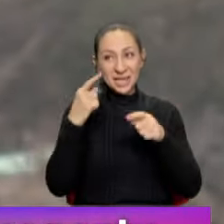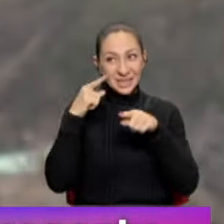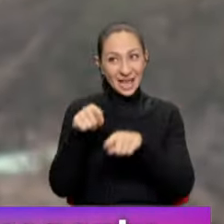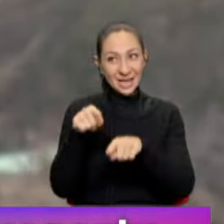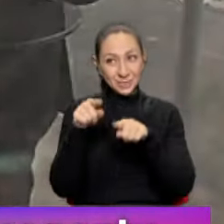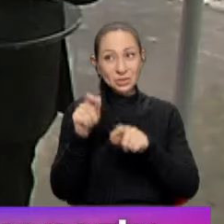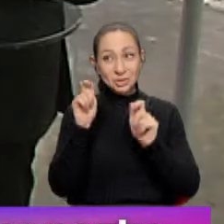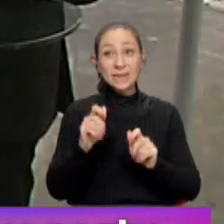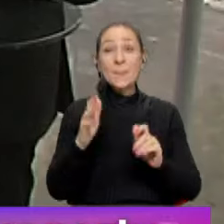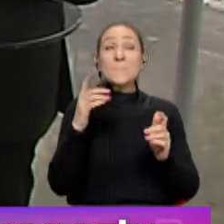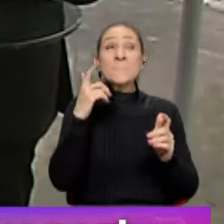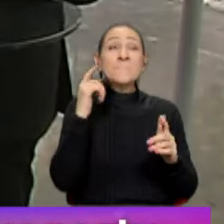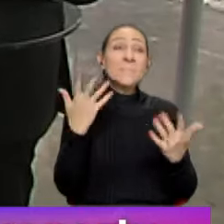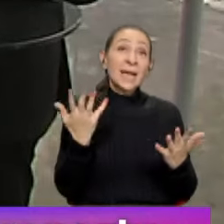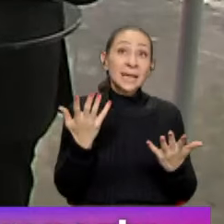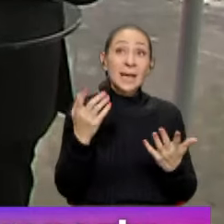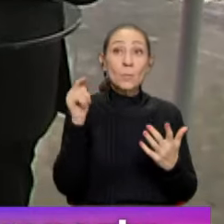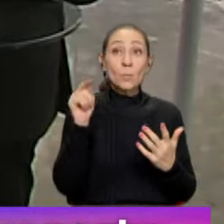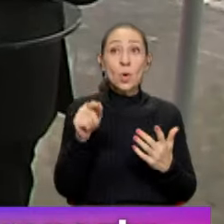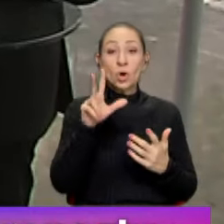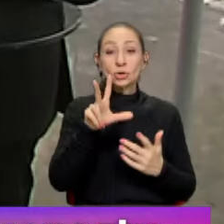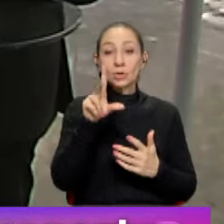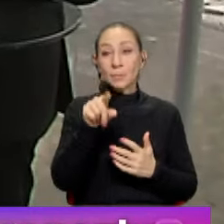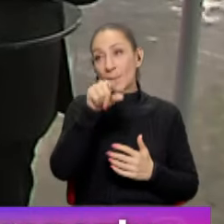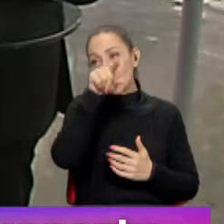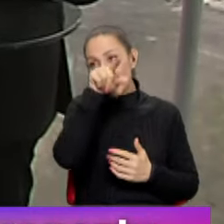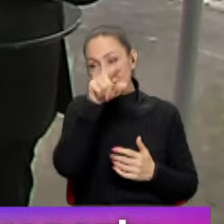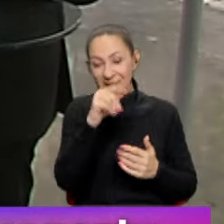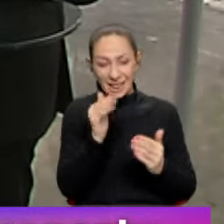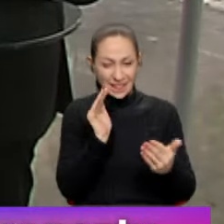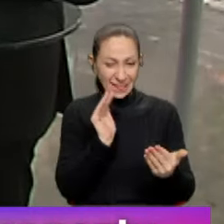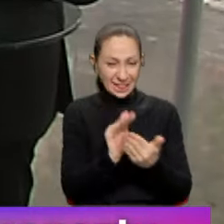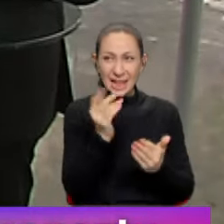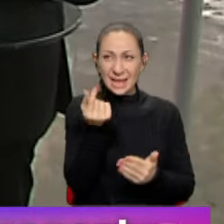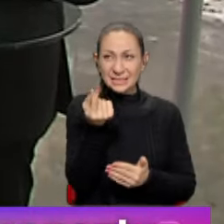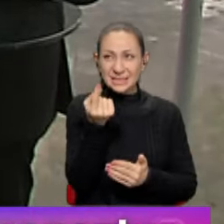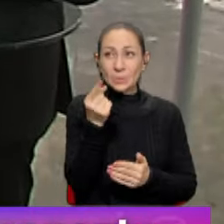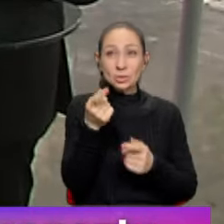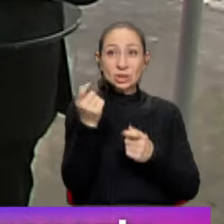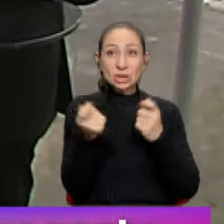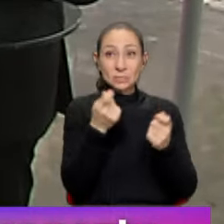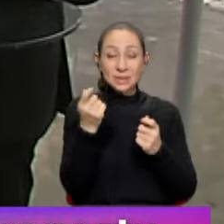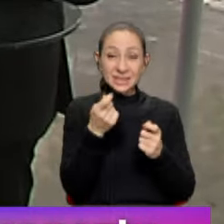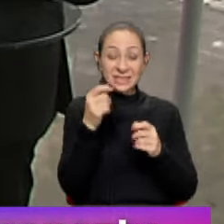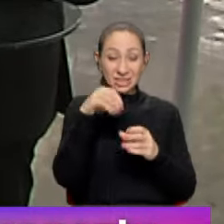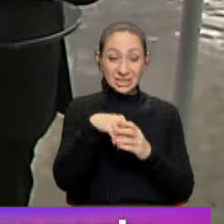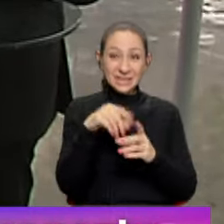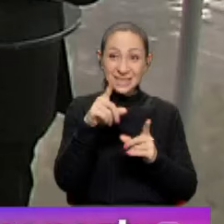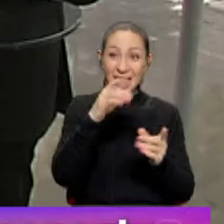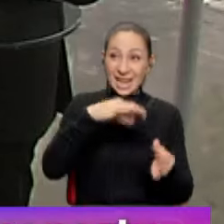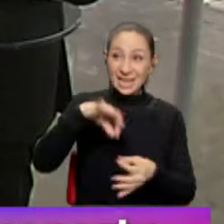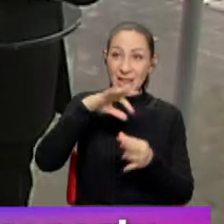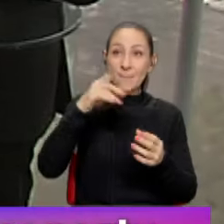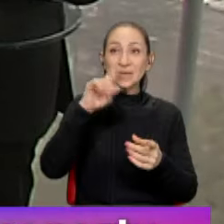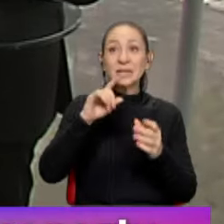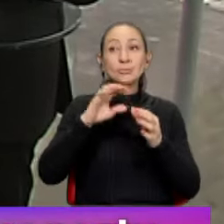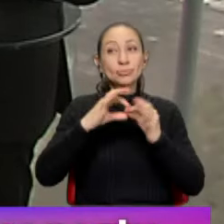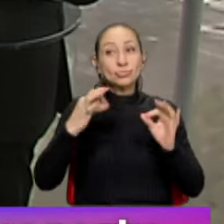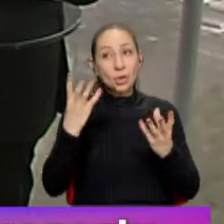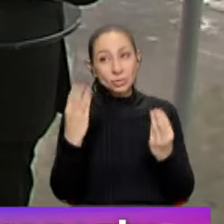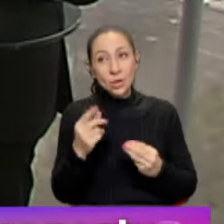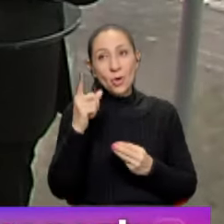edeceğiz. Belki de hani bu işte 31 Mart'a da az bir süre kaldı. Bu çalışmalarınız zarfında size iletilen başka sözler